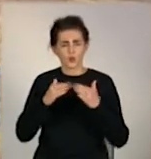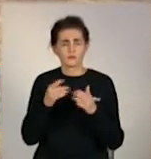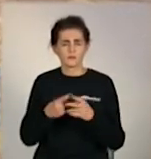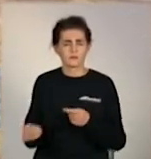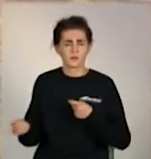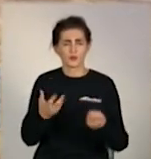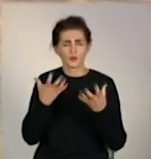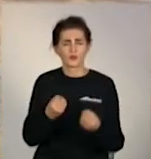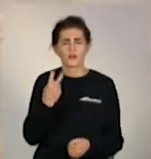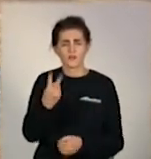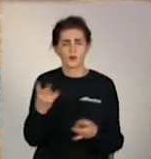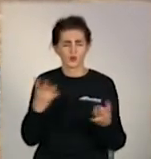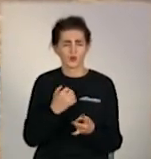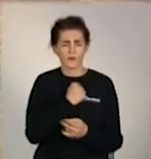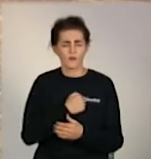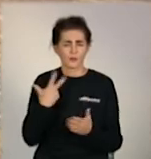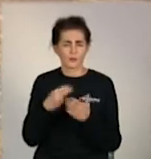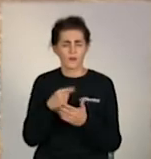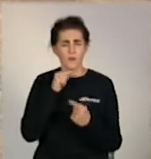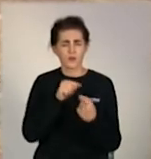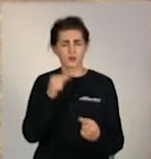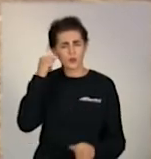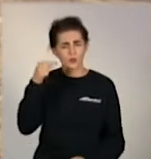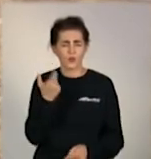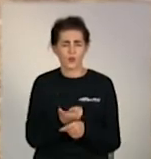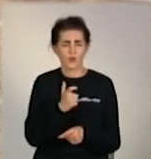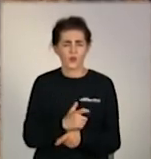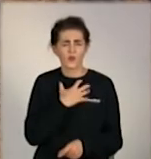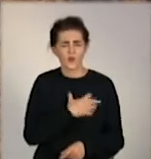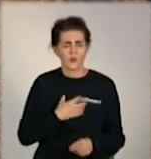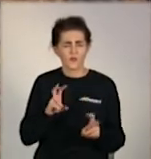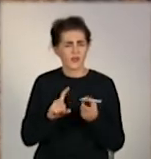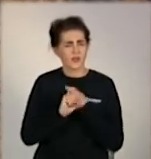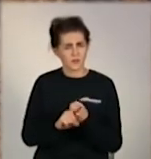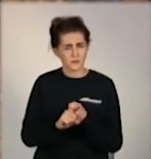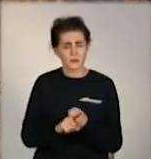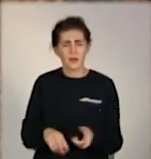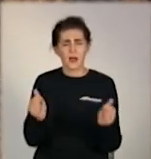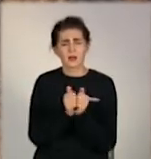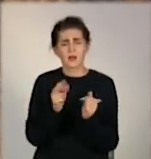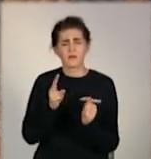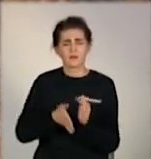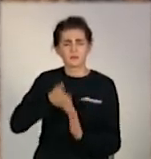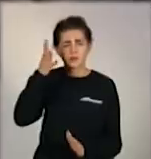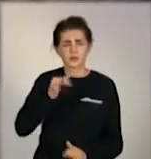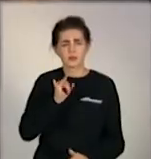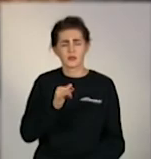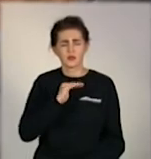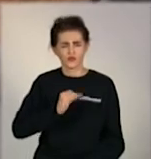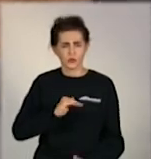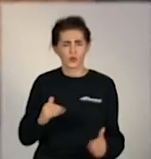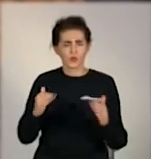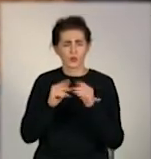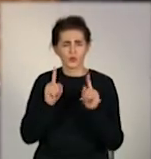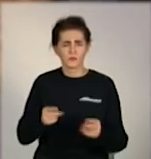два питомці треба теж прививати. Противсказа дуже важлива, це ж все-таки така інфекція. Біля багатоповерхівок та у приватному секторі.